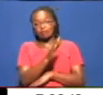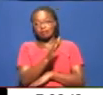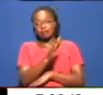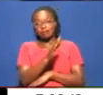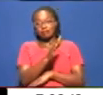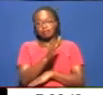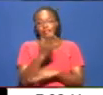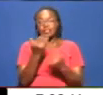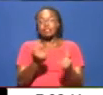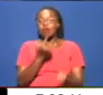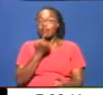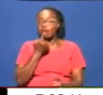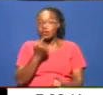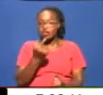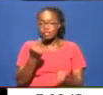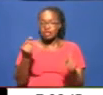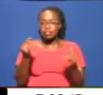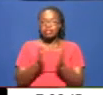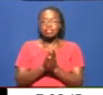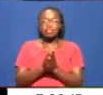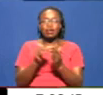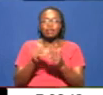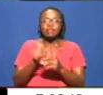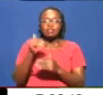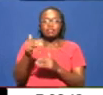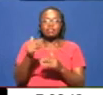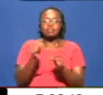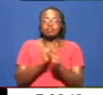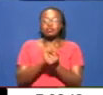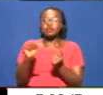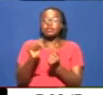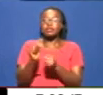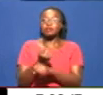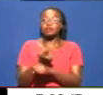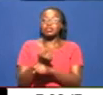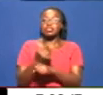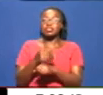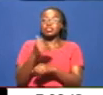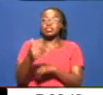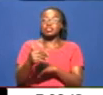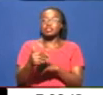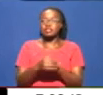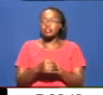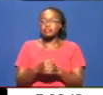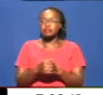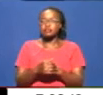now directing that the house stand suspended for the next 15 minutes. To the next